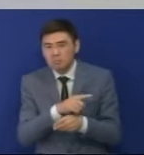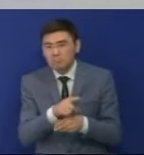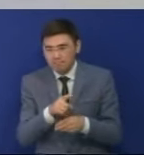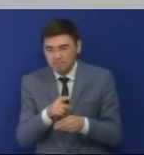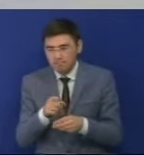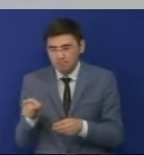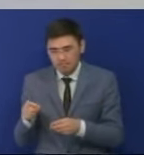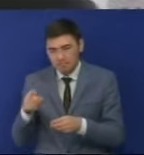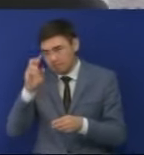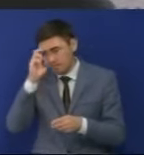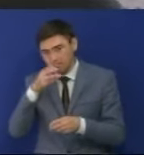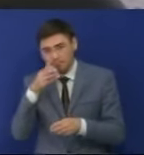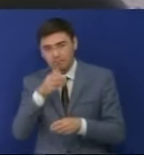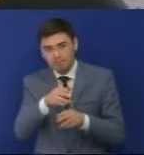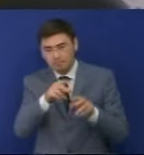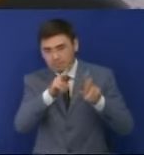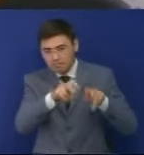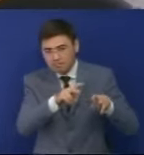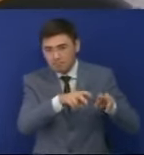шаралар қабылданды.